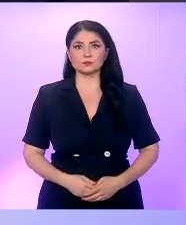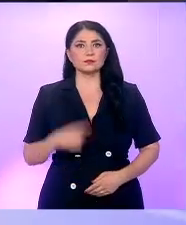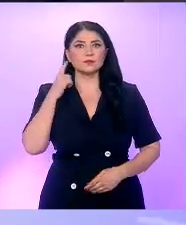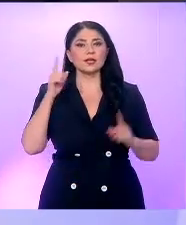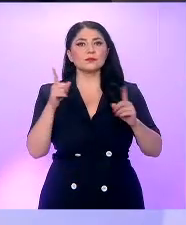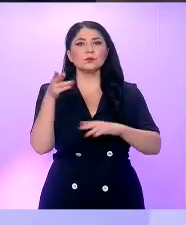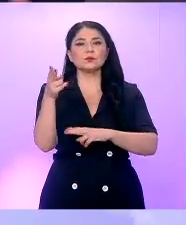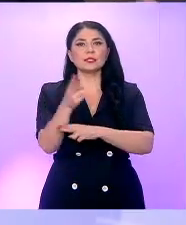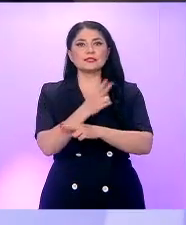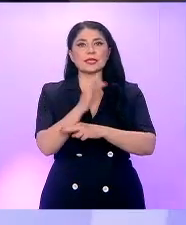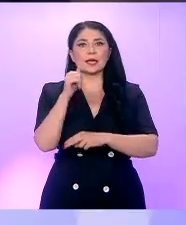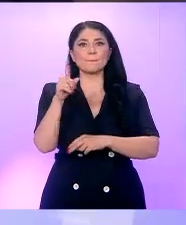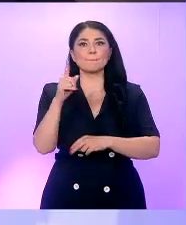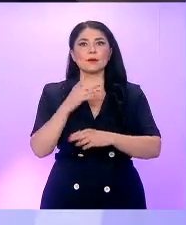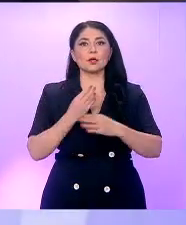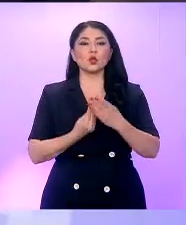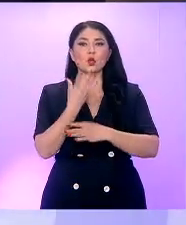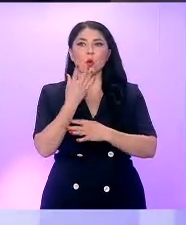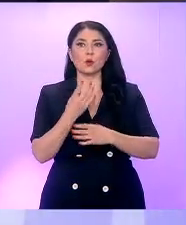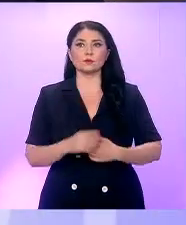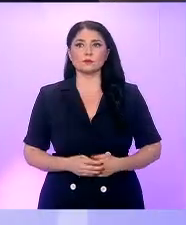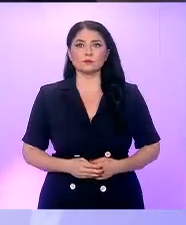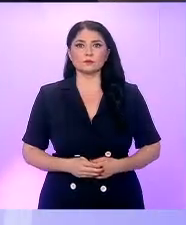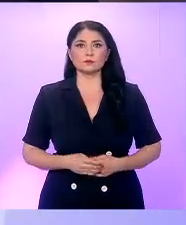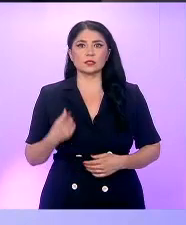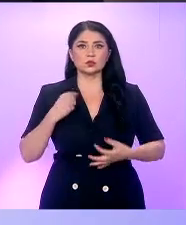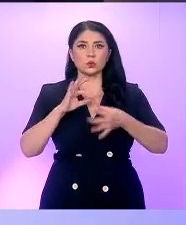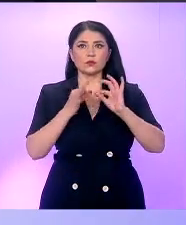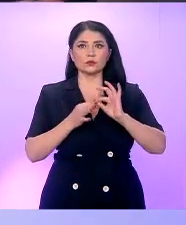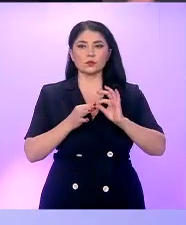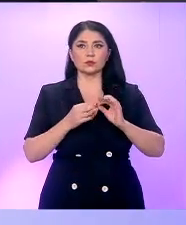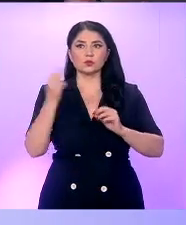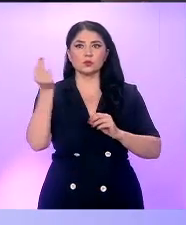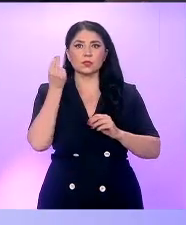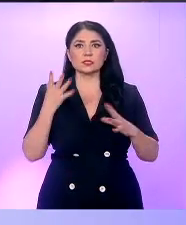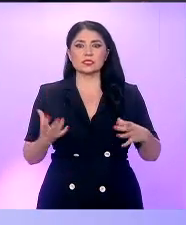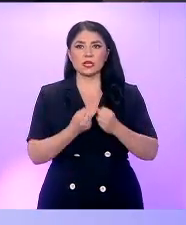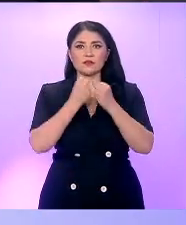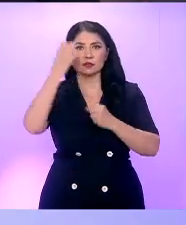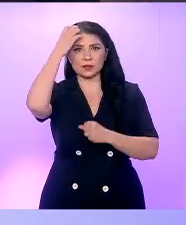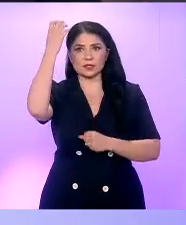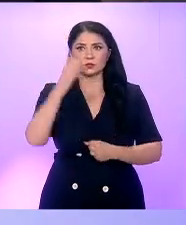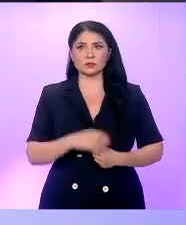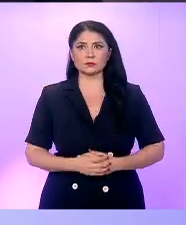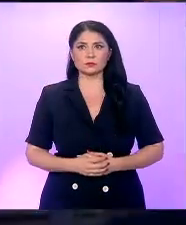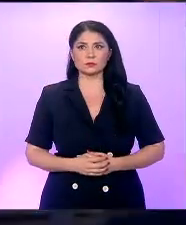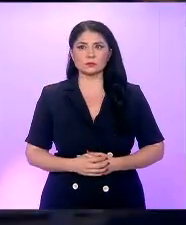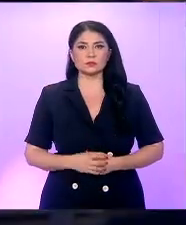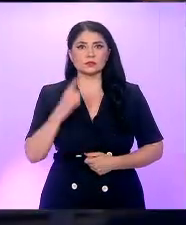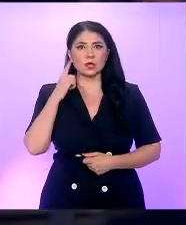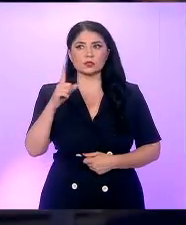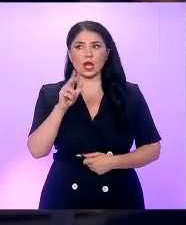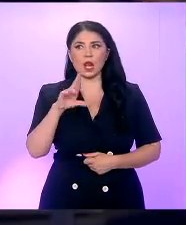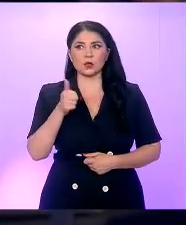Imnul de stat al Marii Britanii, în noua variantă, care cuprinde sintagma God Save the King, Dumnezeu să-l salveze pe rege, s-a auzit la Londra la